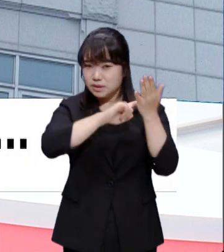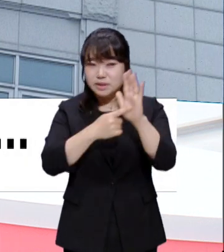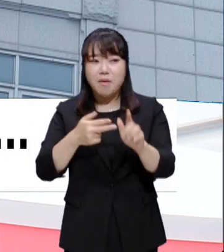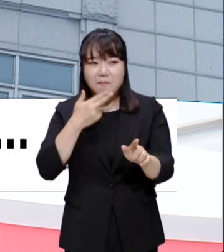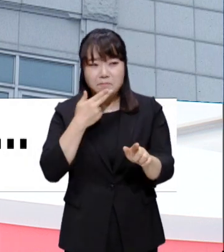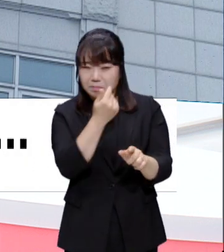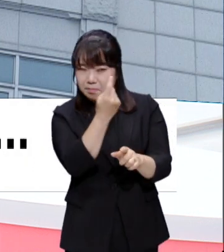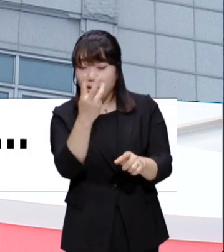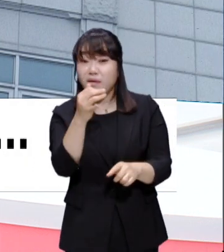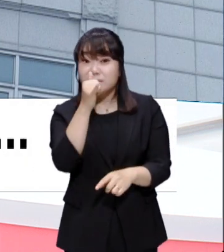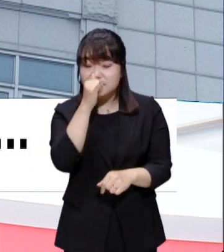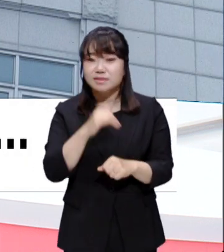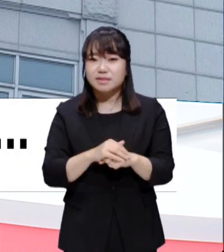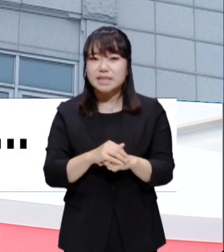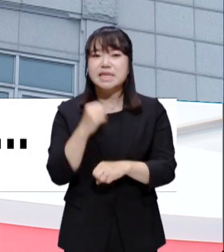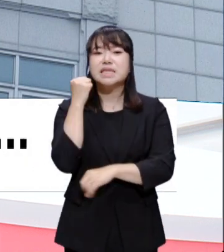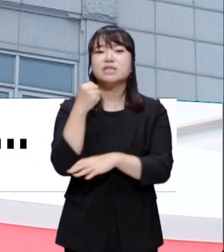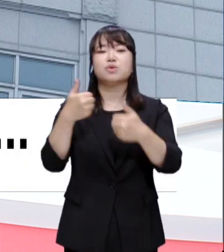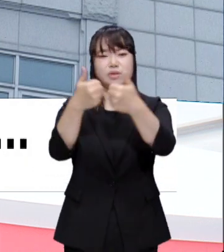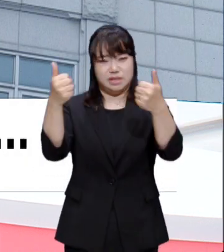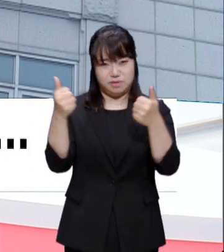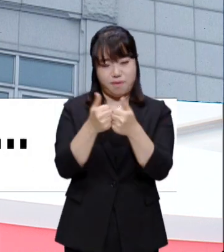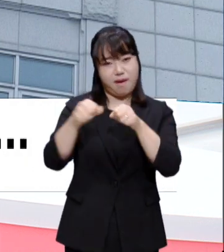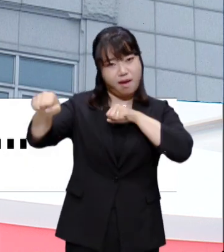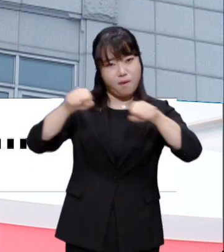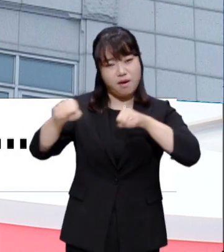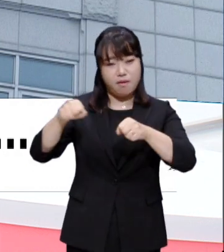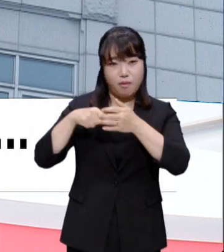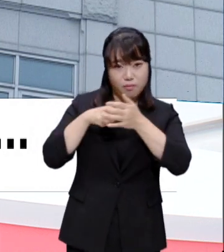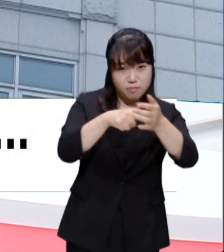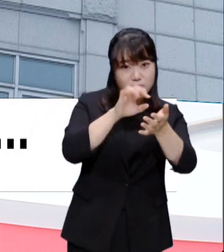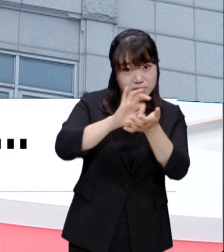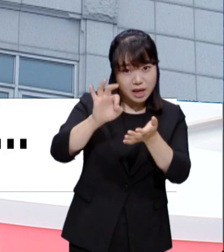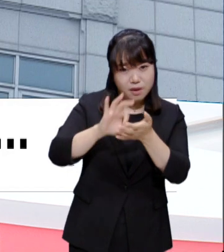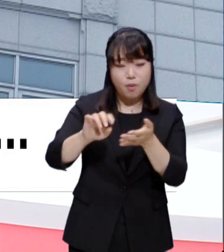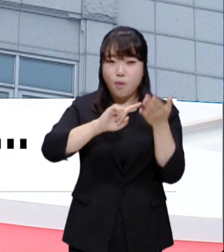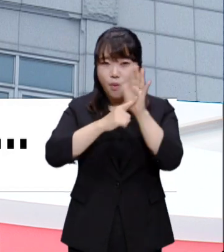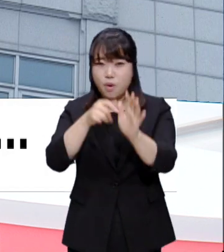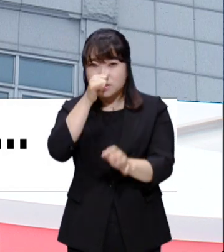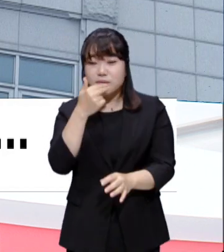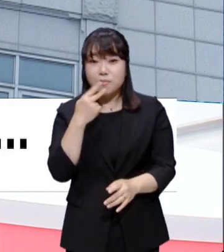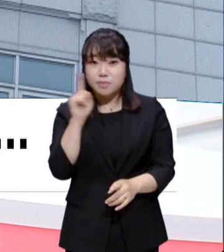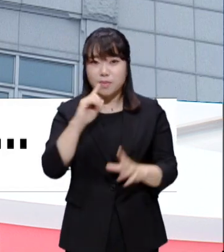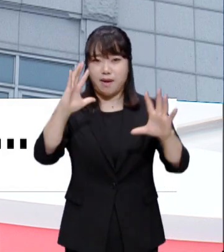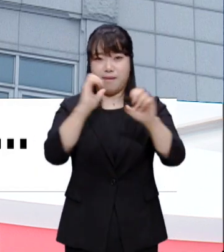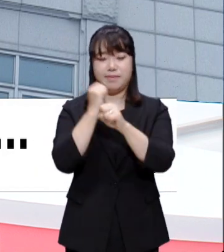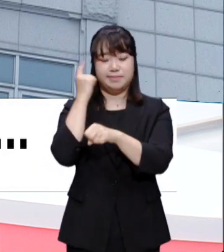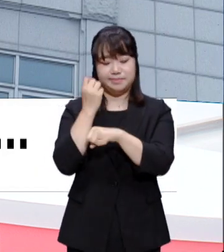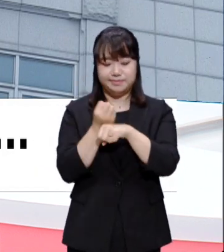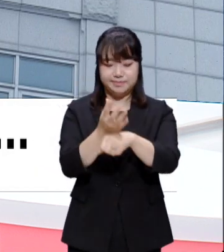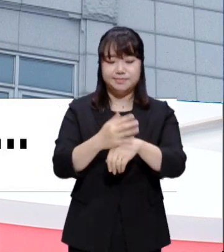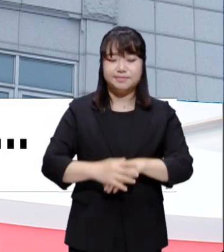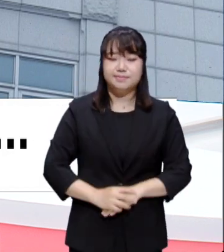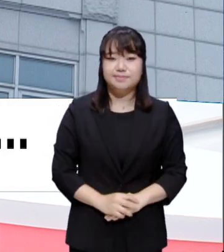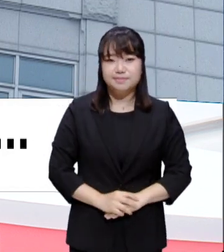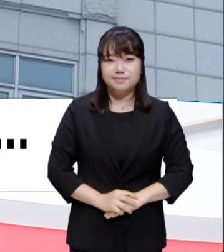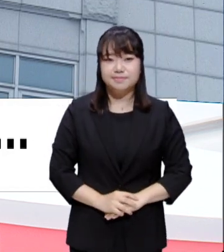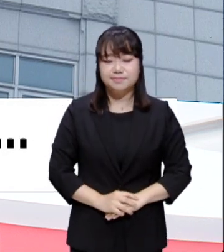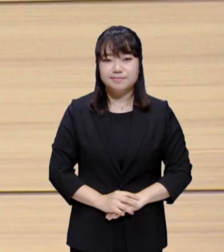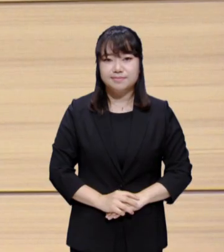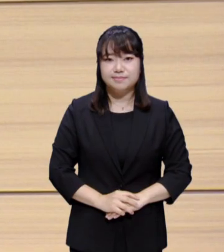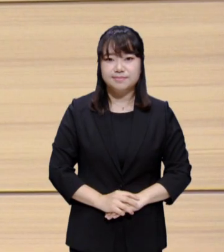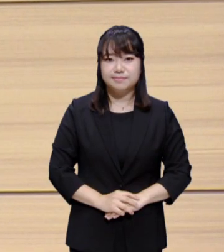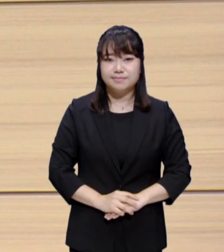곳도 여럿 있었는데요. 기초의회 의장단 업무 추진비 사용과 공개 실태를 먼저 김대우 기자가 취재했습니다.